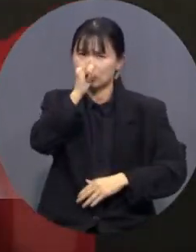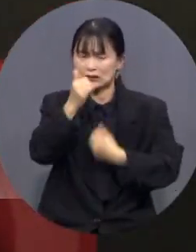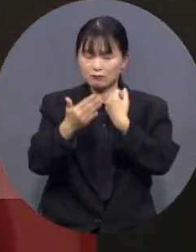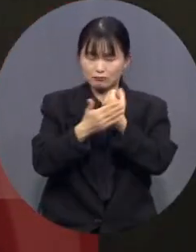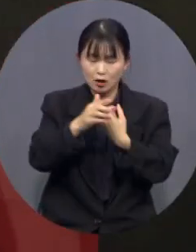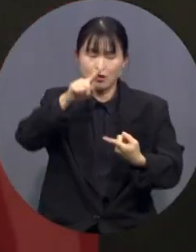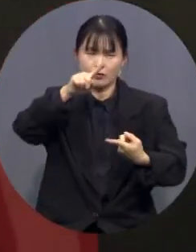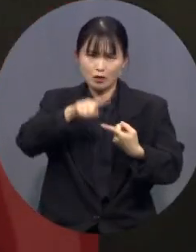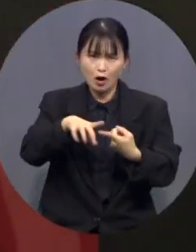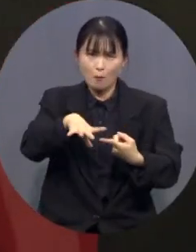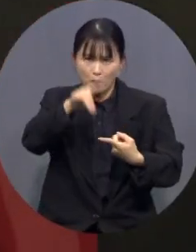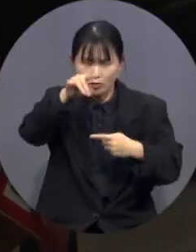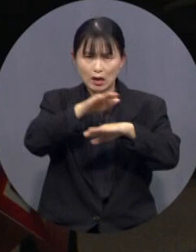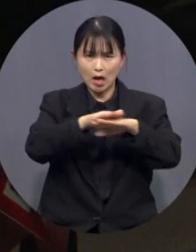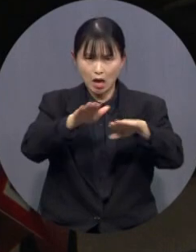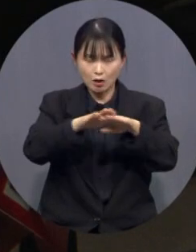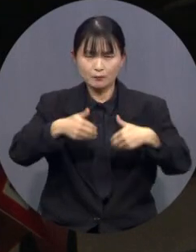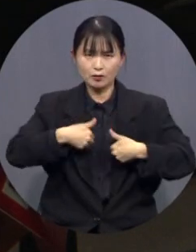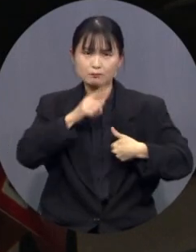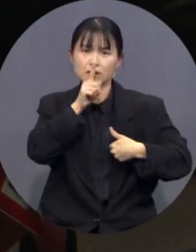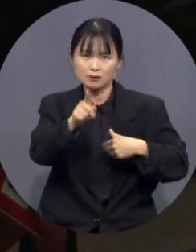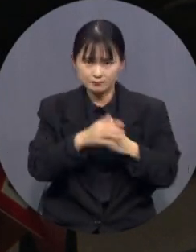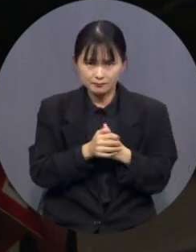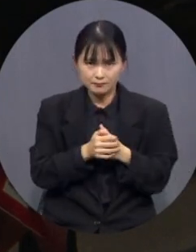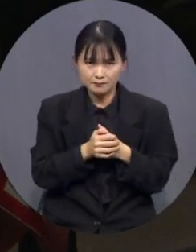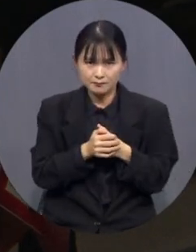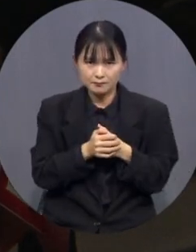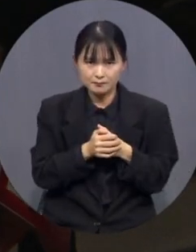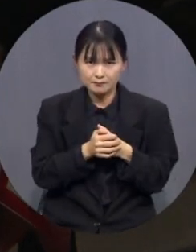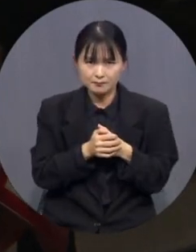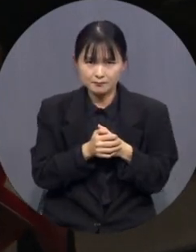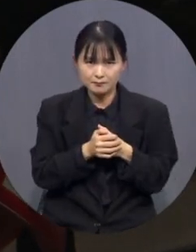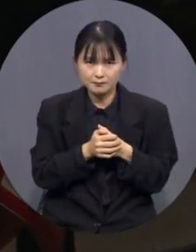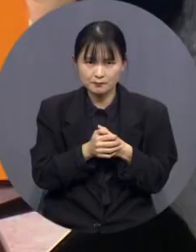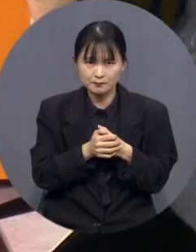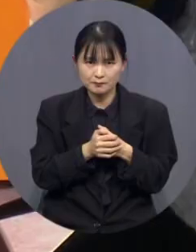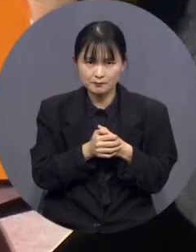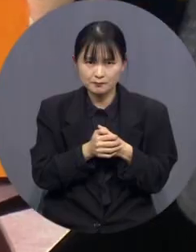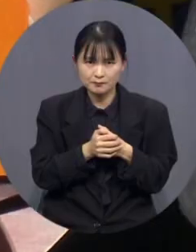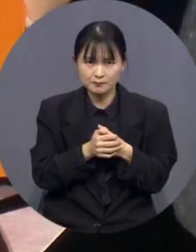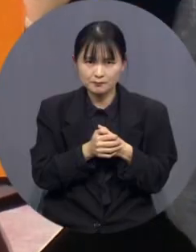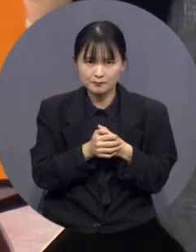대한 대책부터 먼저 마련하라고 요구했습니다.